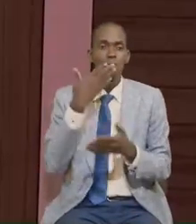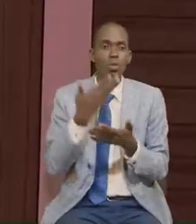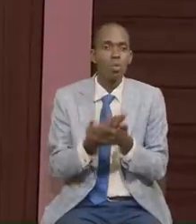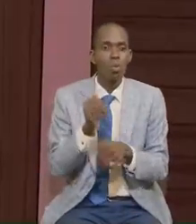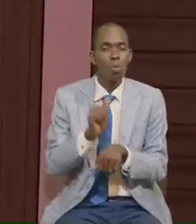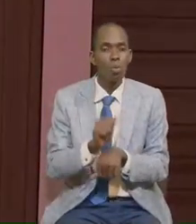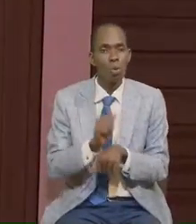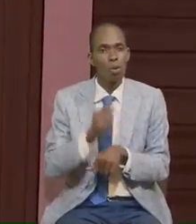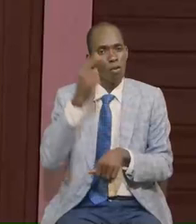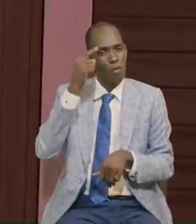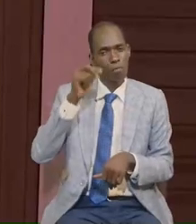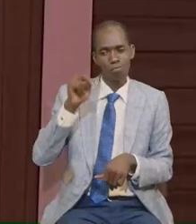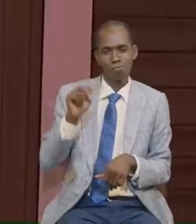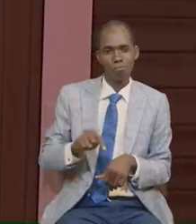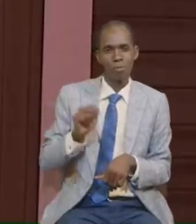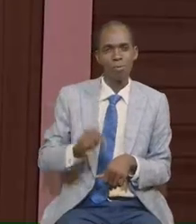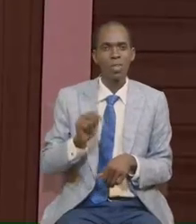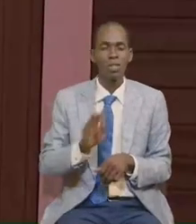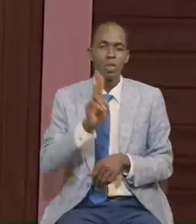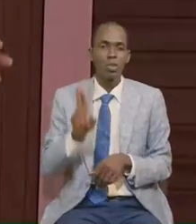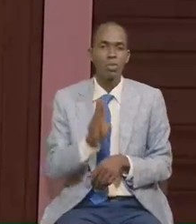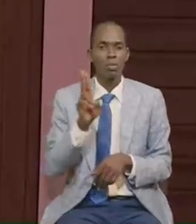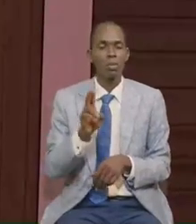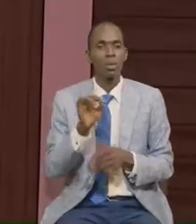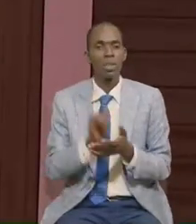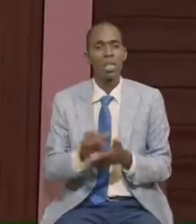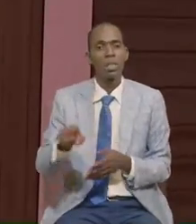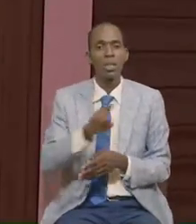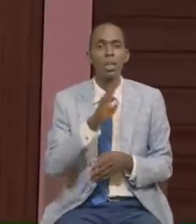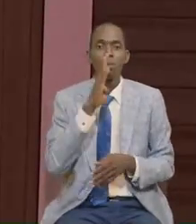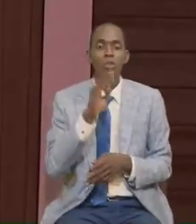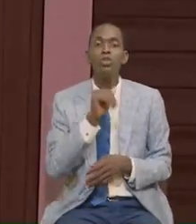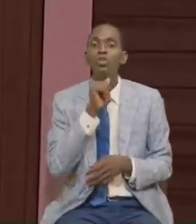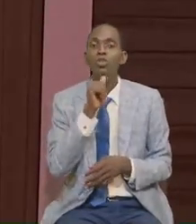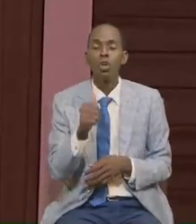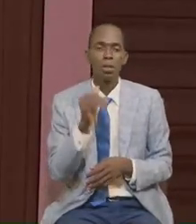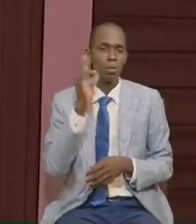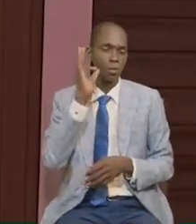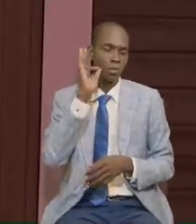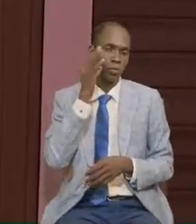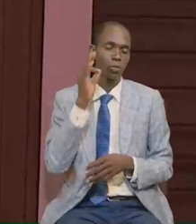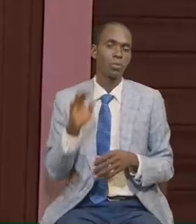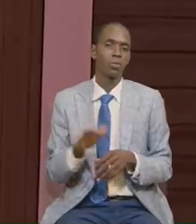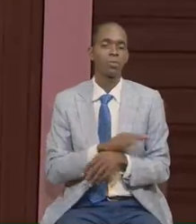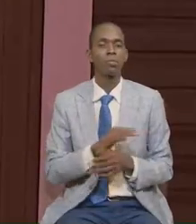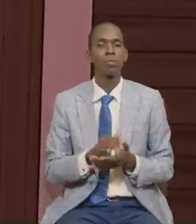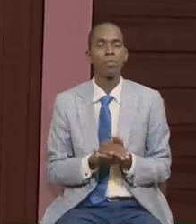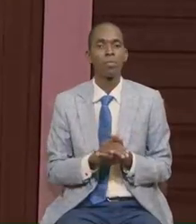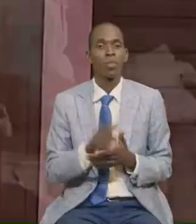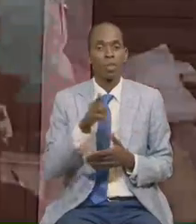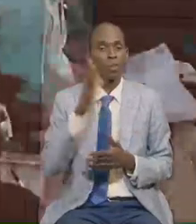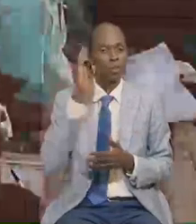survenir aux besoins présents afin qu'ils ne soient pas sans produit des fruits tu ne seras pas un